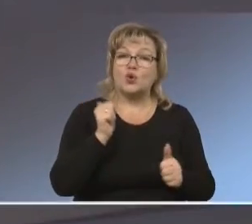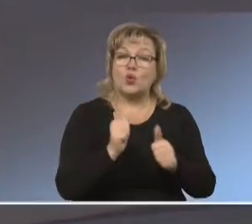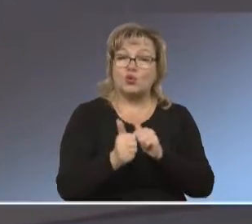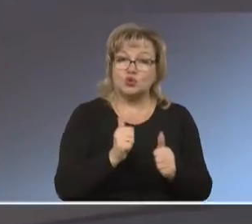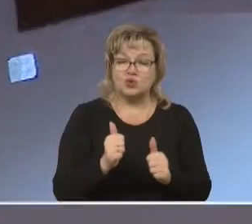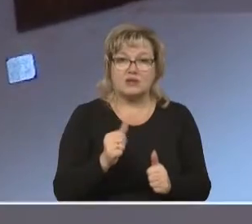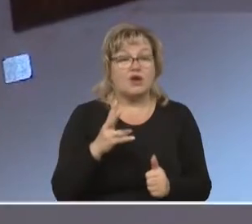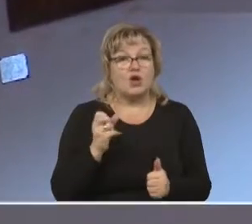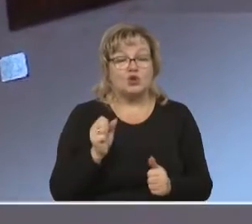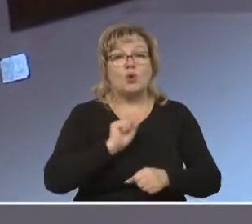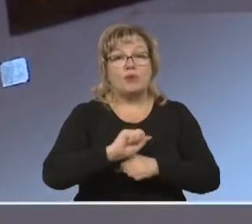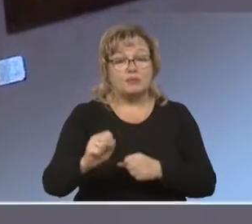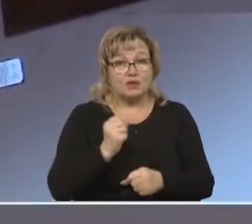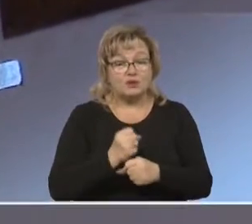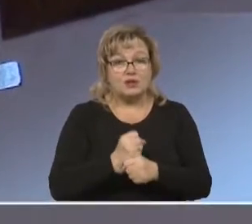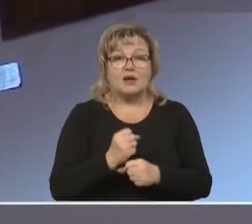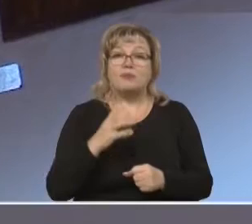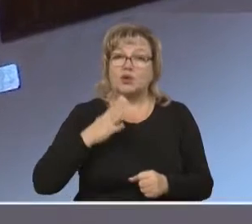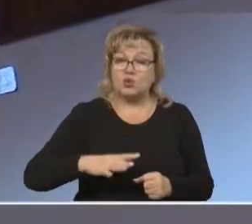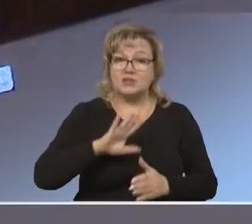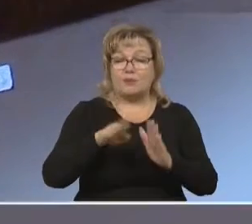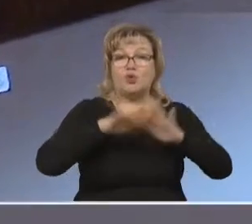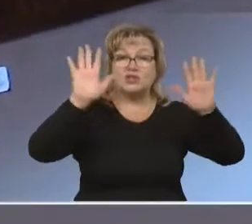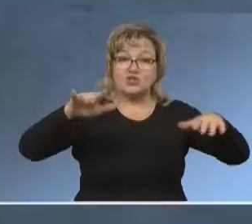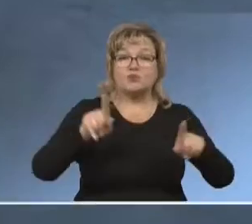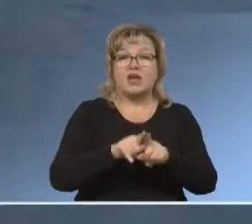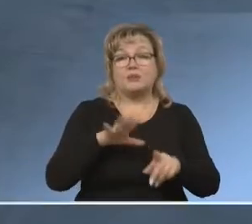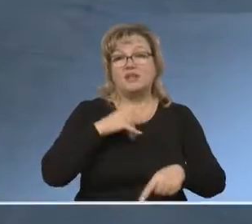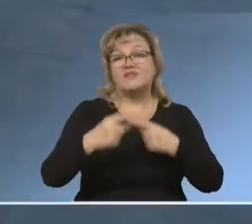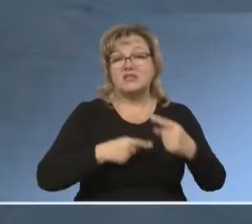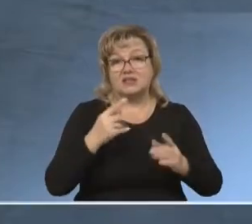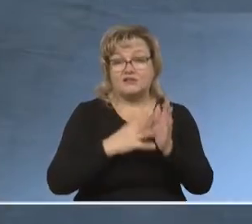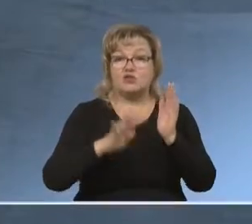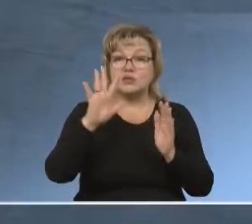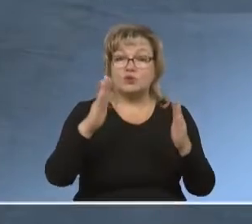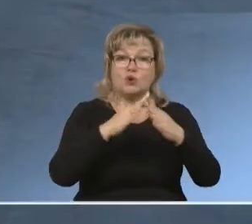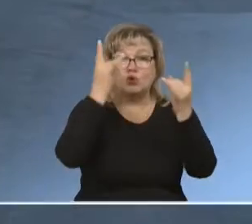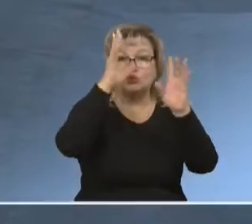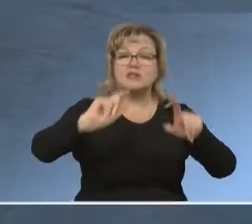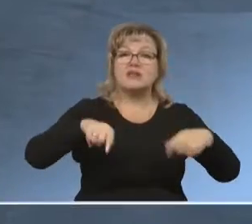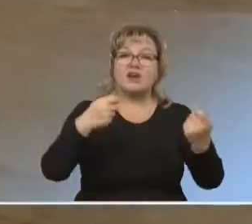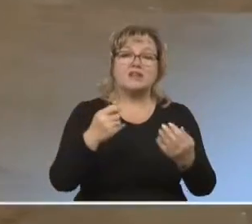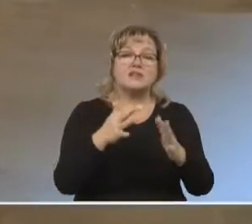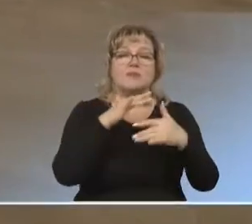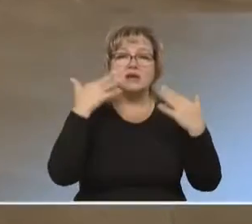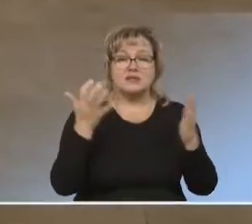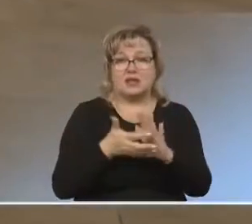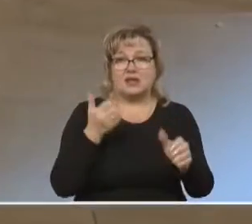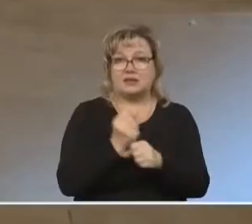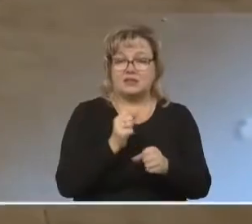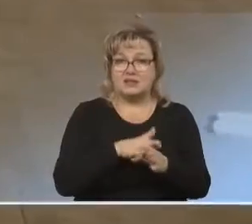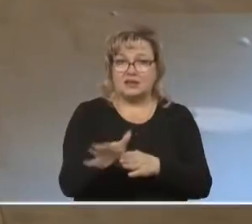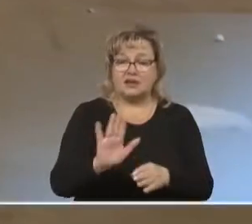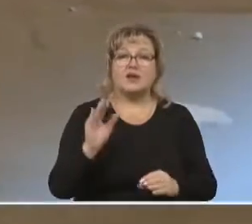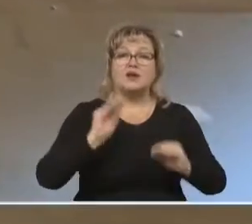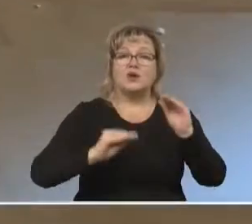но ковать победы иногда приходится под дождем. И так было всегда. В 95-м Дом культуры сдавали с массой недоделок. Строивший его